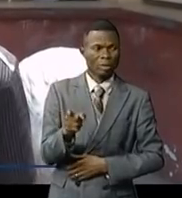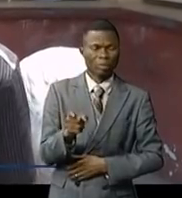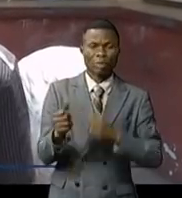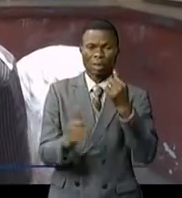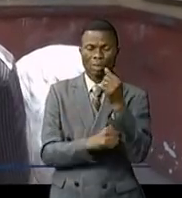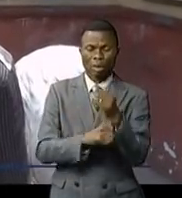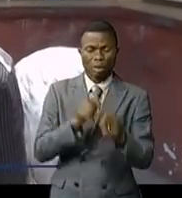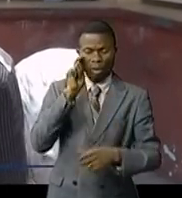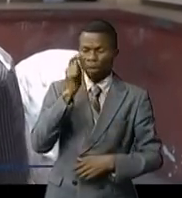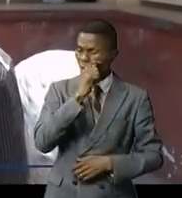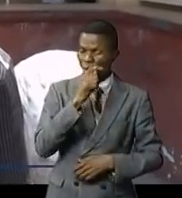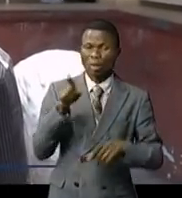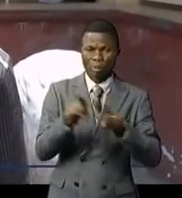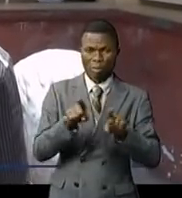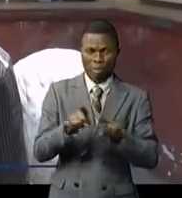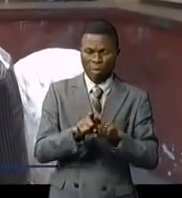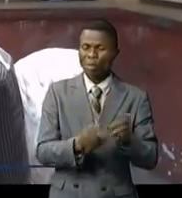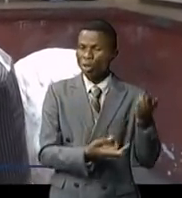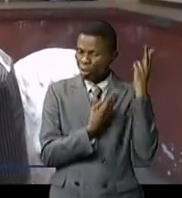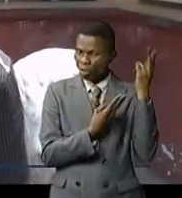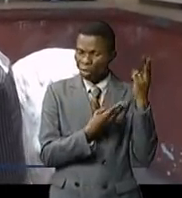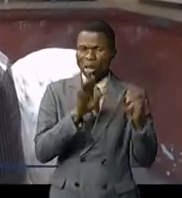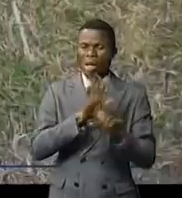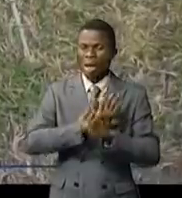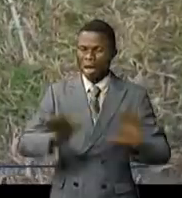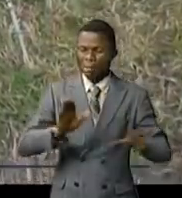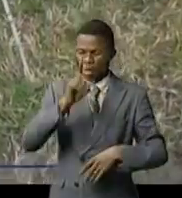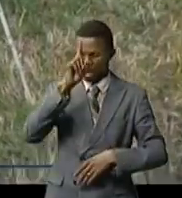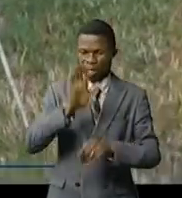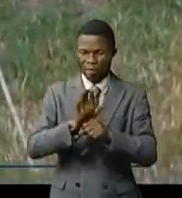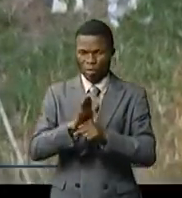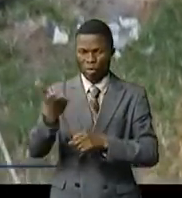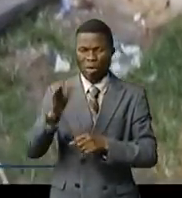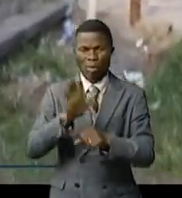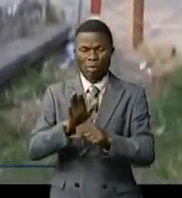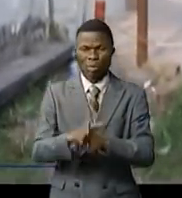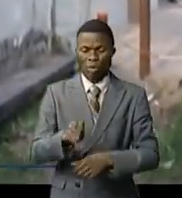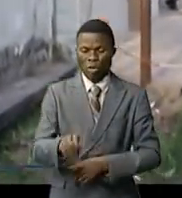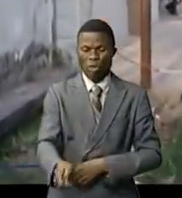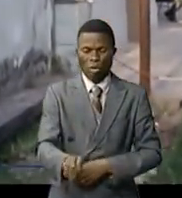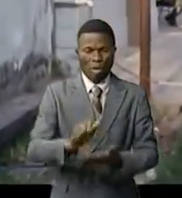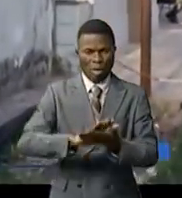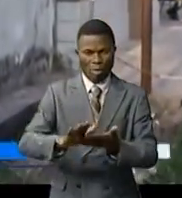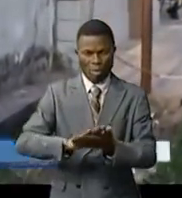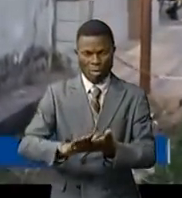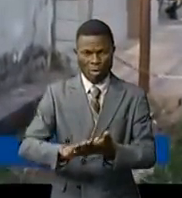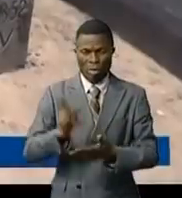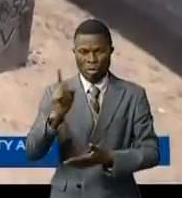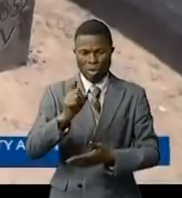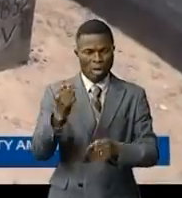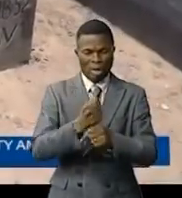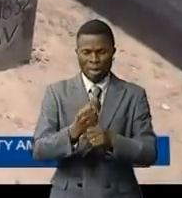personnes non-voyantes sont des personnes valeureuses, pleines de compétences. Il existe plusieurs cannes blanches possédant chacune une